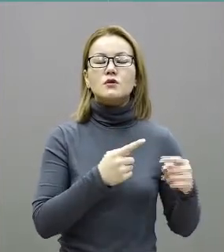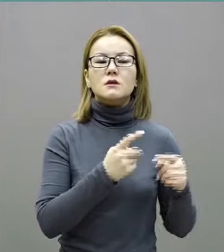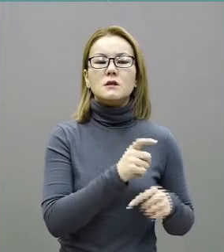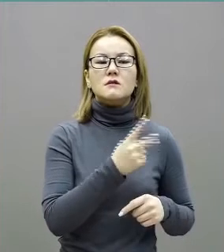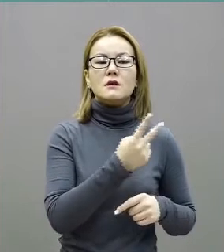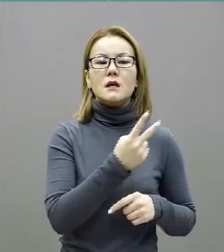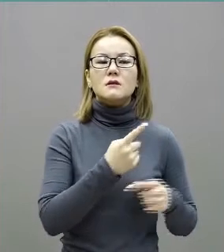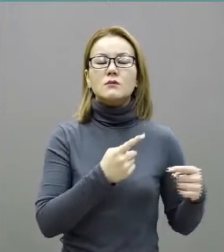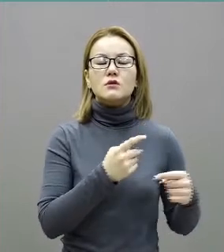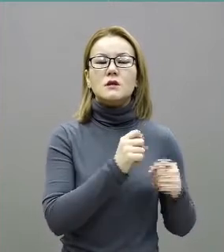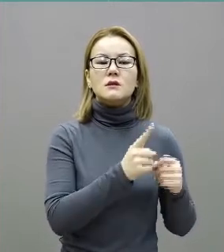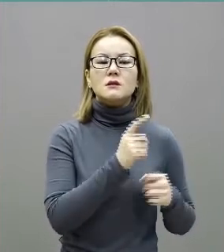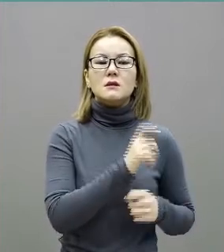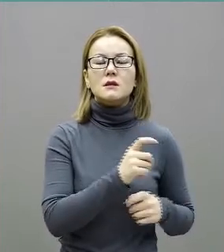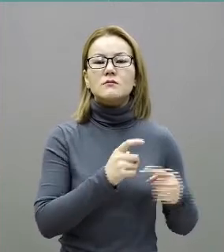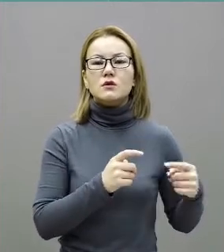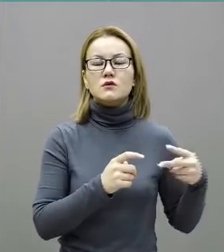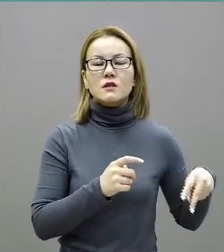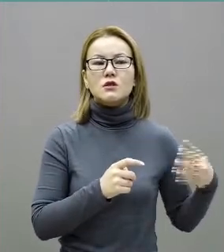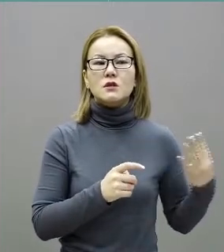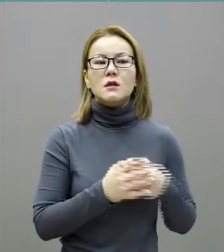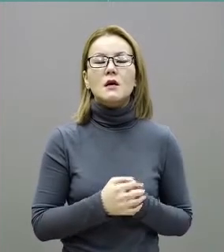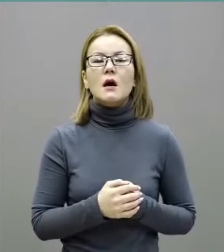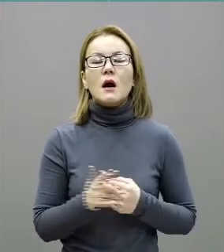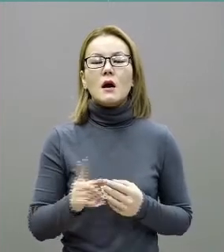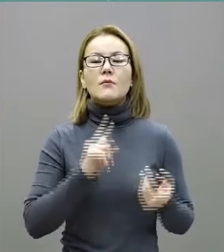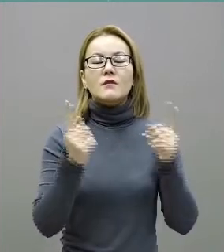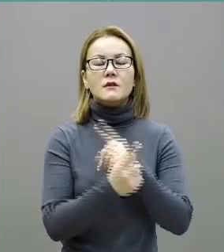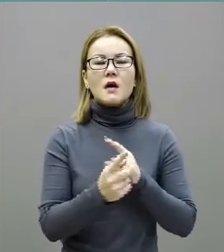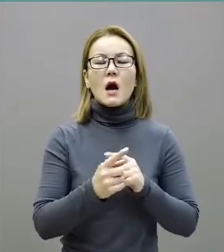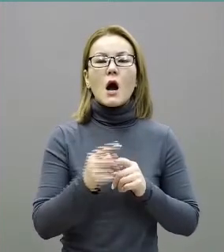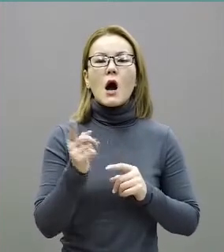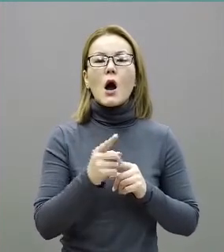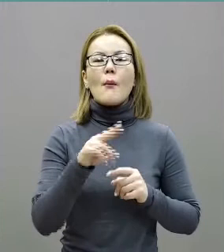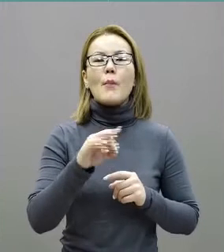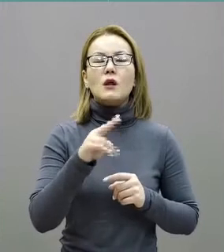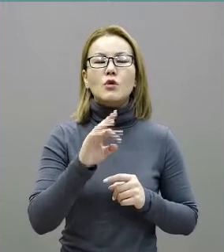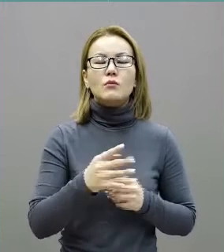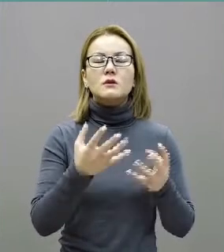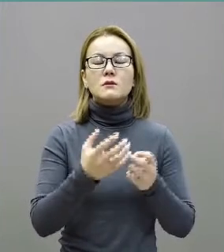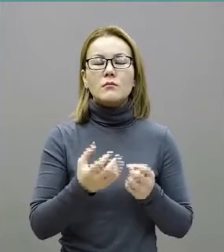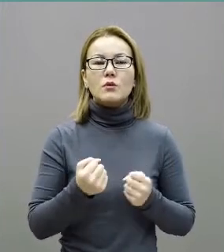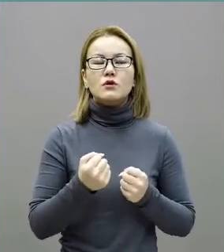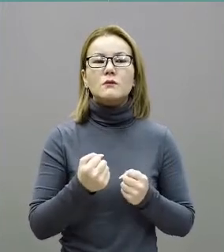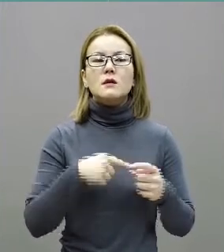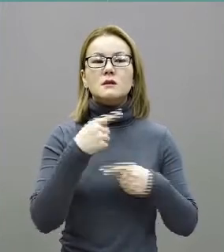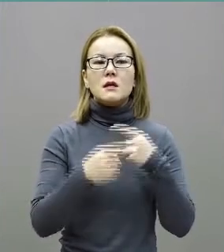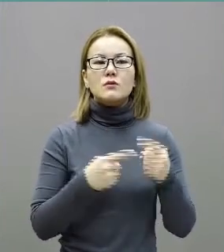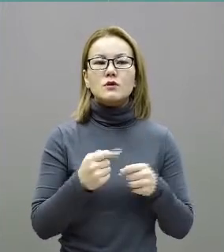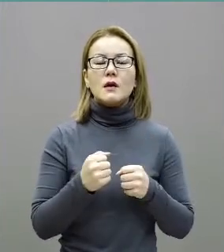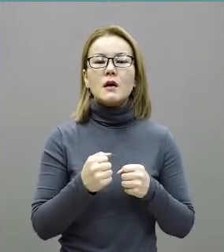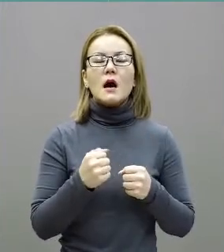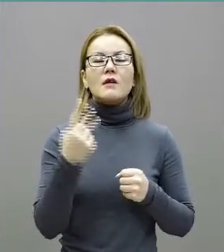x квадрате минус 11 x минус 24 приведя к подобию мы с вами получим следующее проведенное